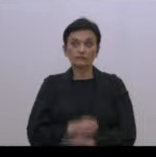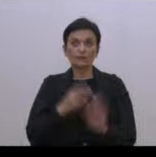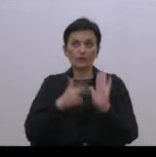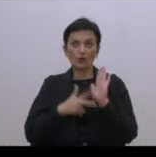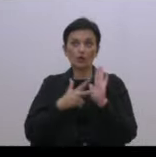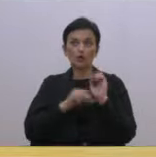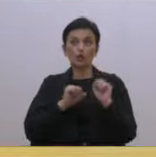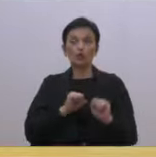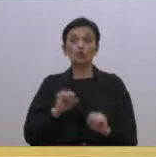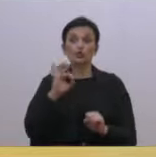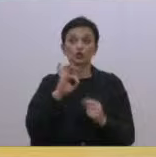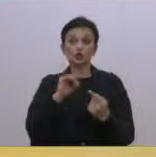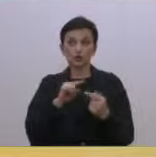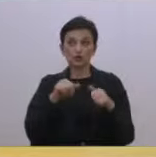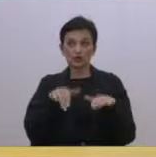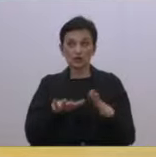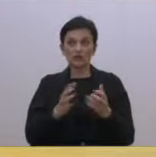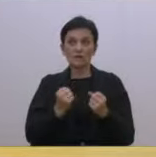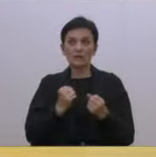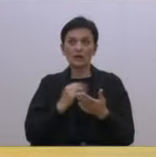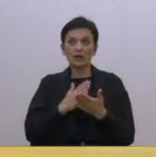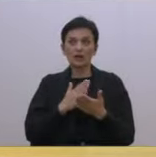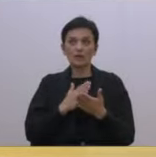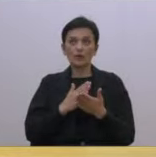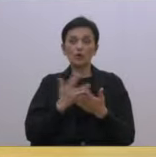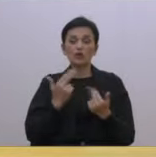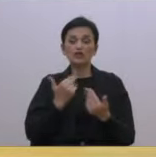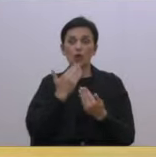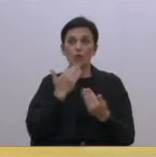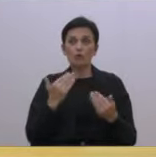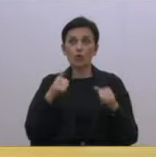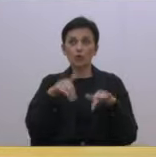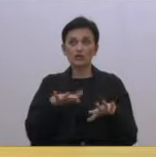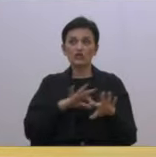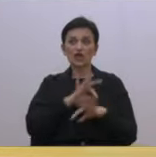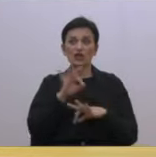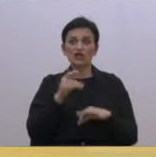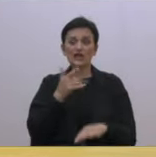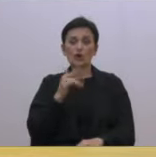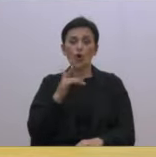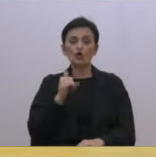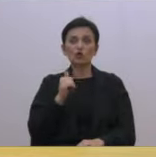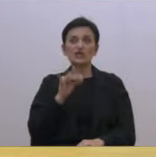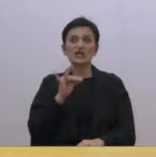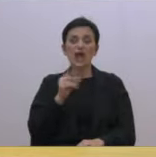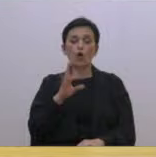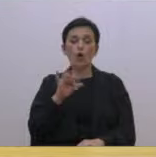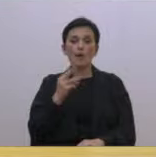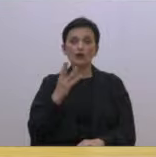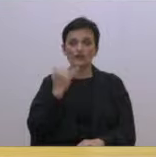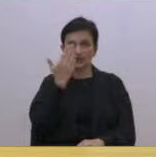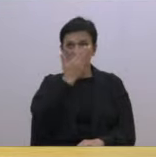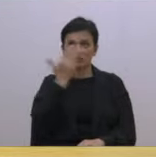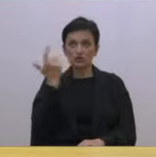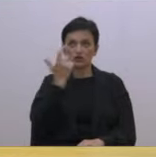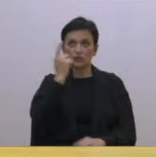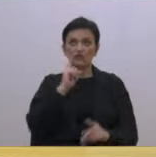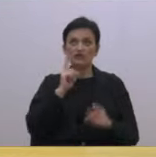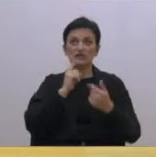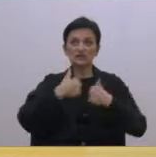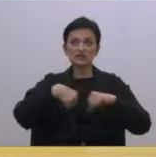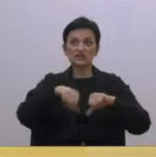ოთხმოცი მოხრე 0 წინააღმდეგი დადგენილება მიღებულია და ბოლოს დადგენილების პროექტი გიორგი იაკობაშვილის საზოგადოებრივი მაუწყებლის სამეურვეო საბჭოს